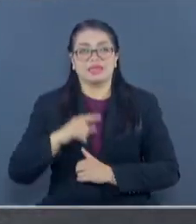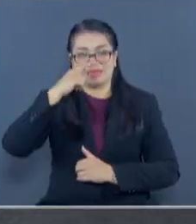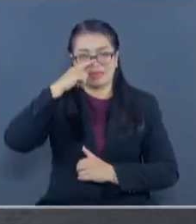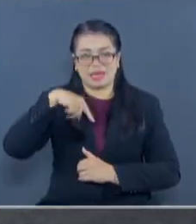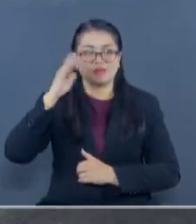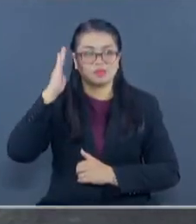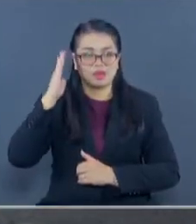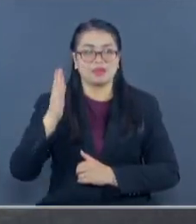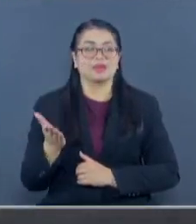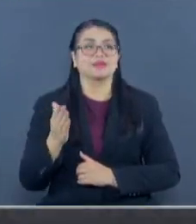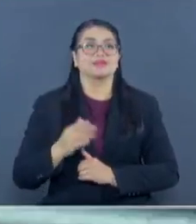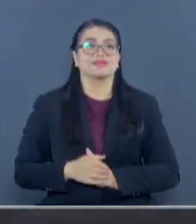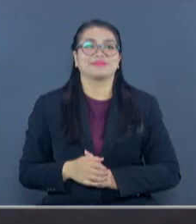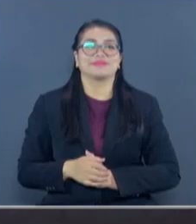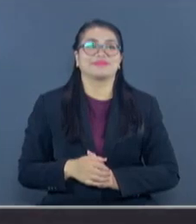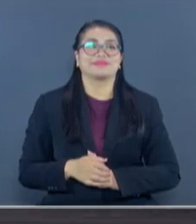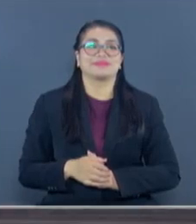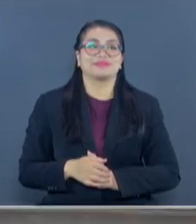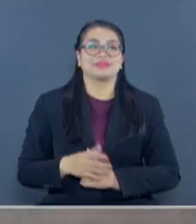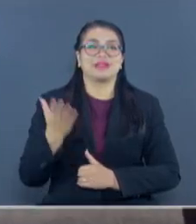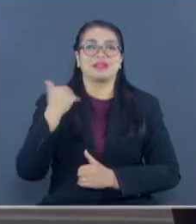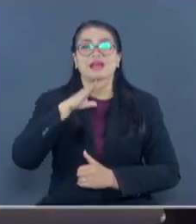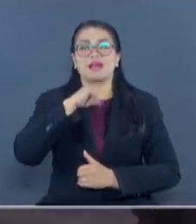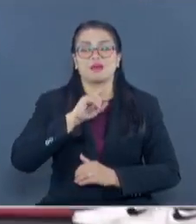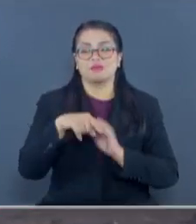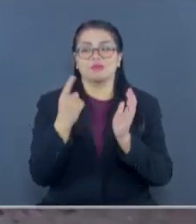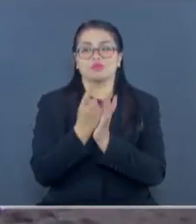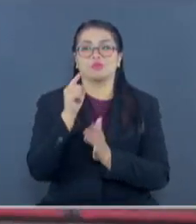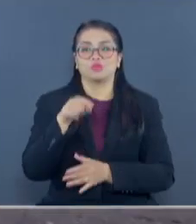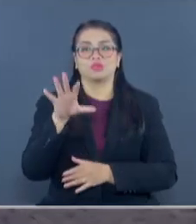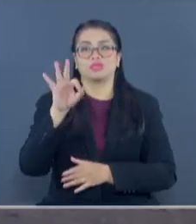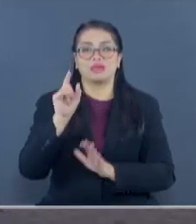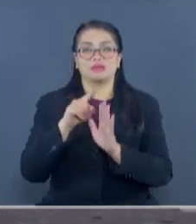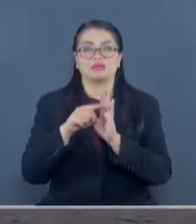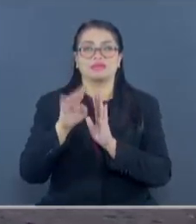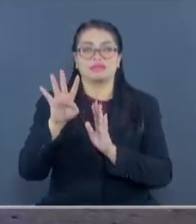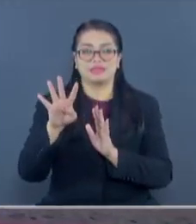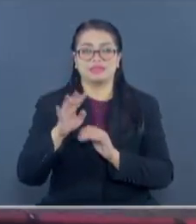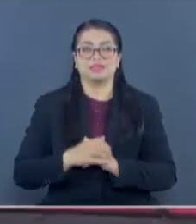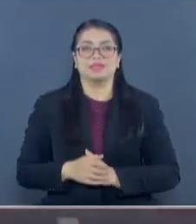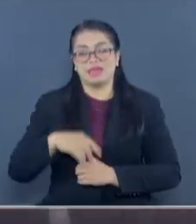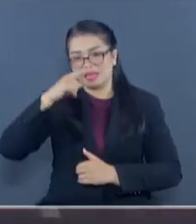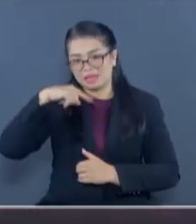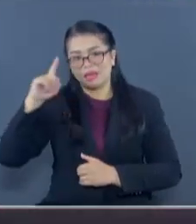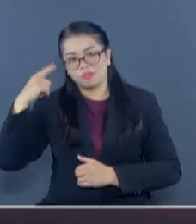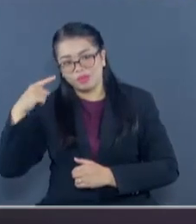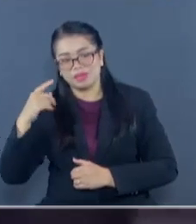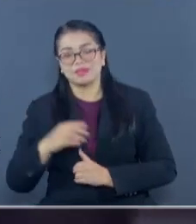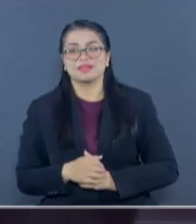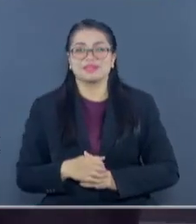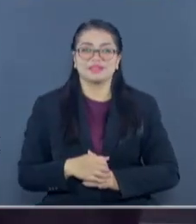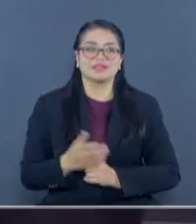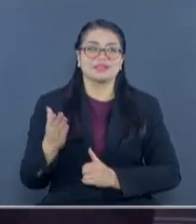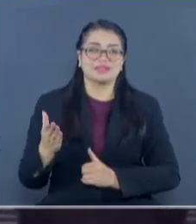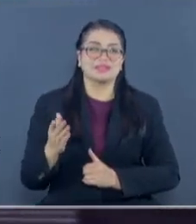ายชายเป็นของณัฐวุฒิอินนุ่มแชมป์เก่าทำเวลาได้1ชั่วโมง9นาที4วินาทีและแชมป์ไทยฝ่ายหญิงได้แก่ลินดาจันท